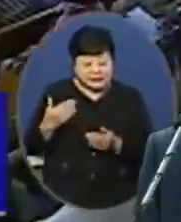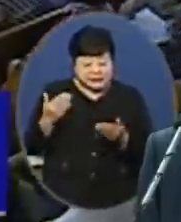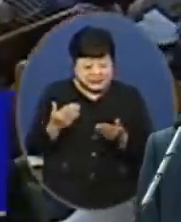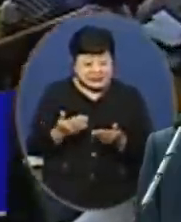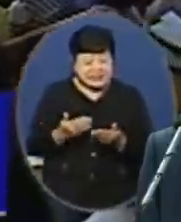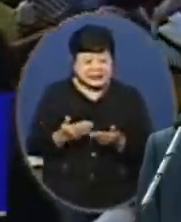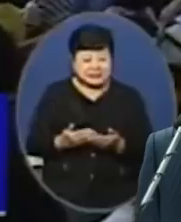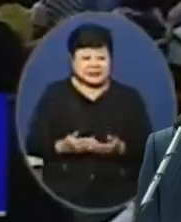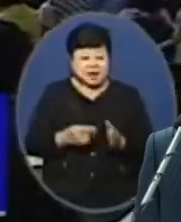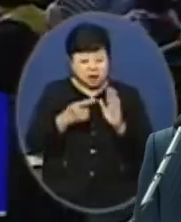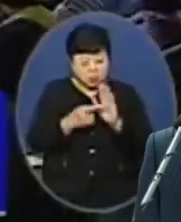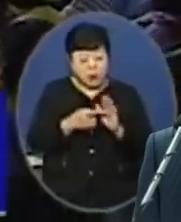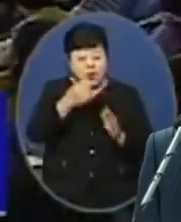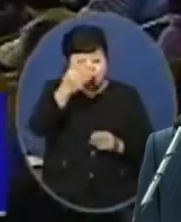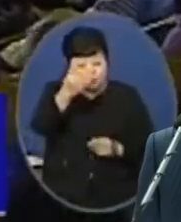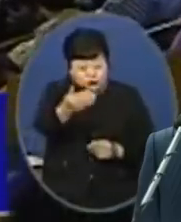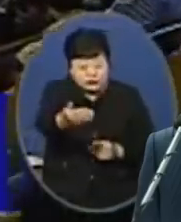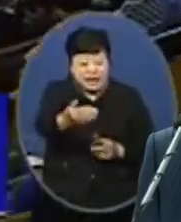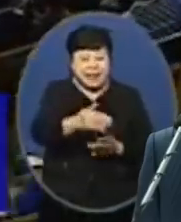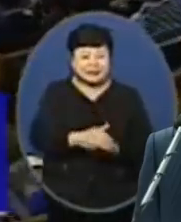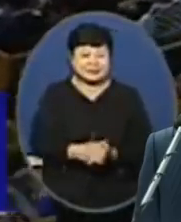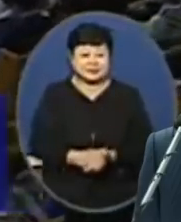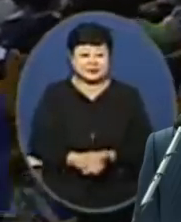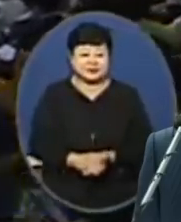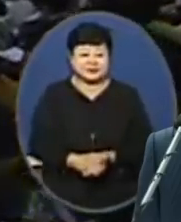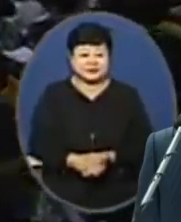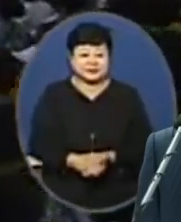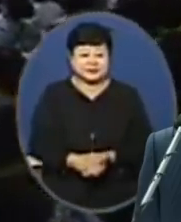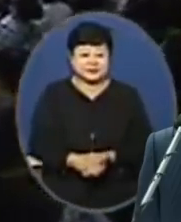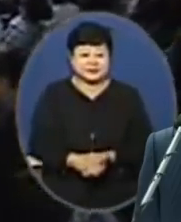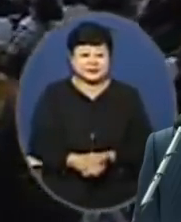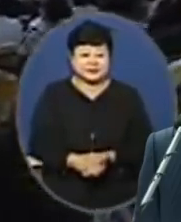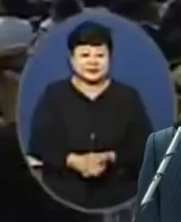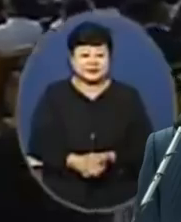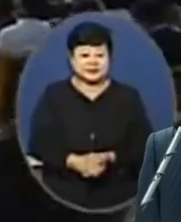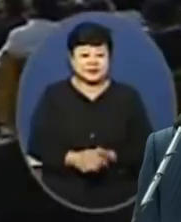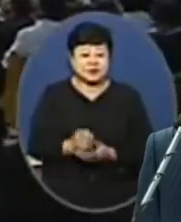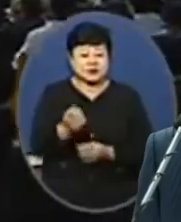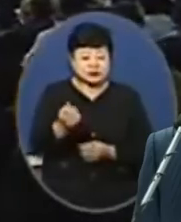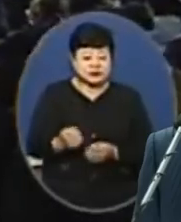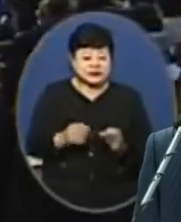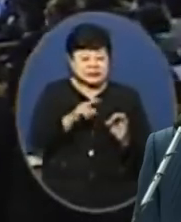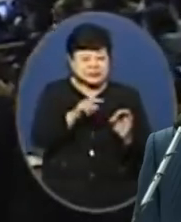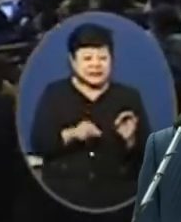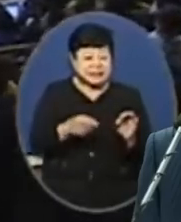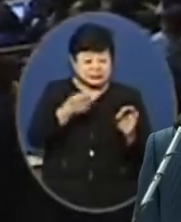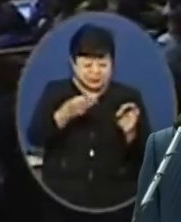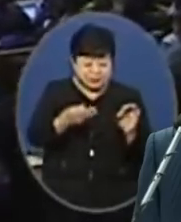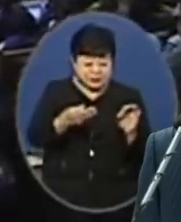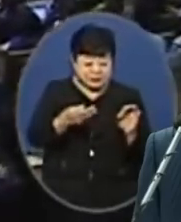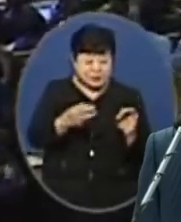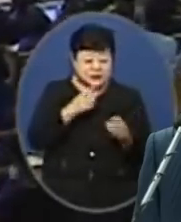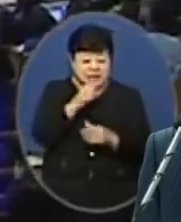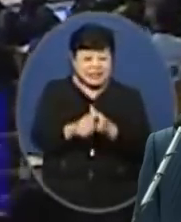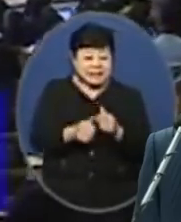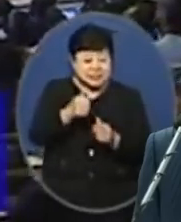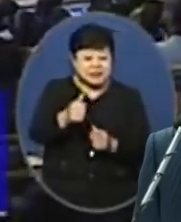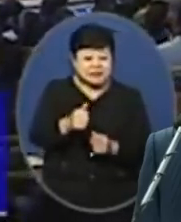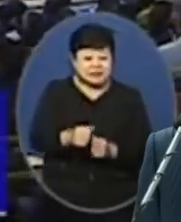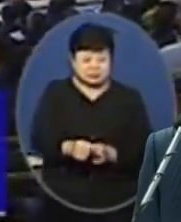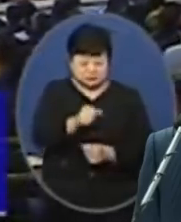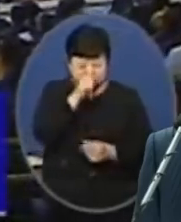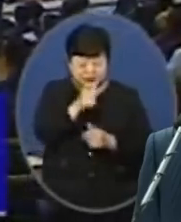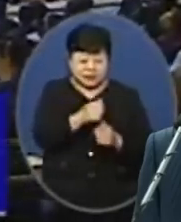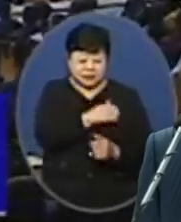크고 은밀한 일을 내게 보여주리라고 말씀하신 것입니다. 고린도전서 10장 13절 오직 하나님은 미쁘사